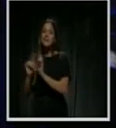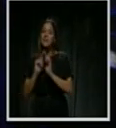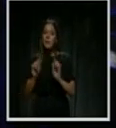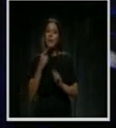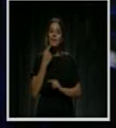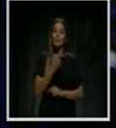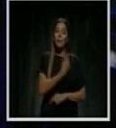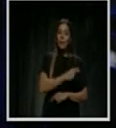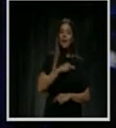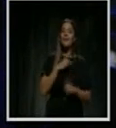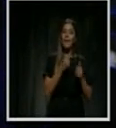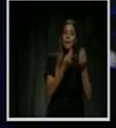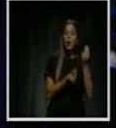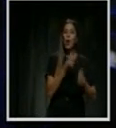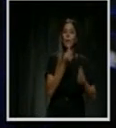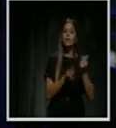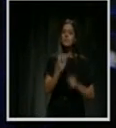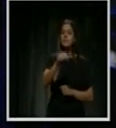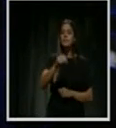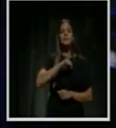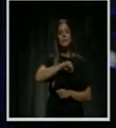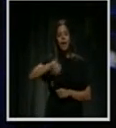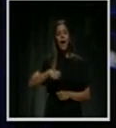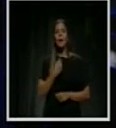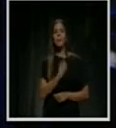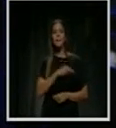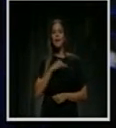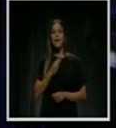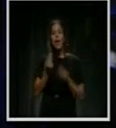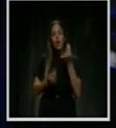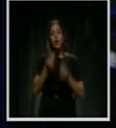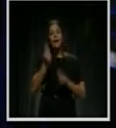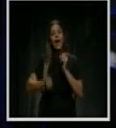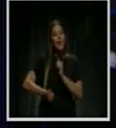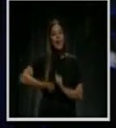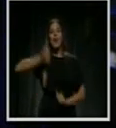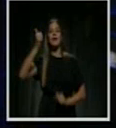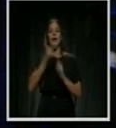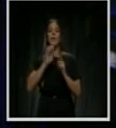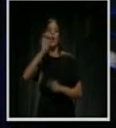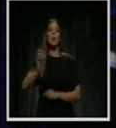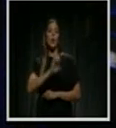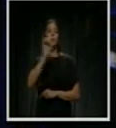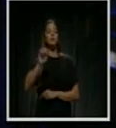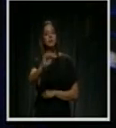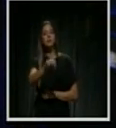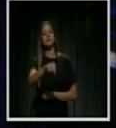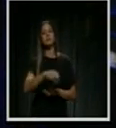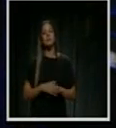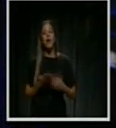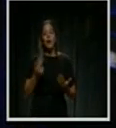Iva, dal-pajjiż ekonomikament huwa l-aqwa fl-Ewropa u għalhekk ukoll li inħares il-qudiem issa biex